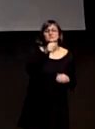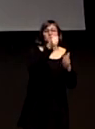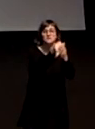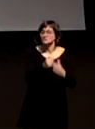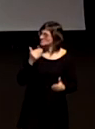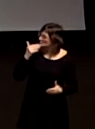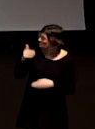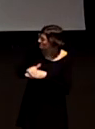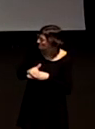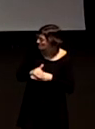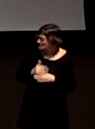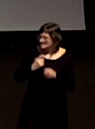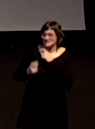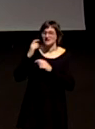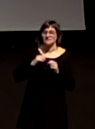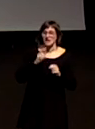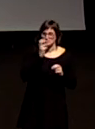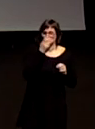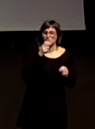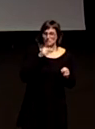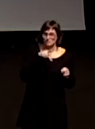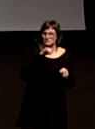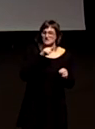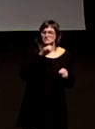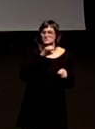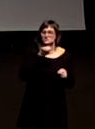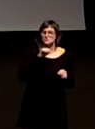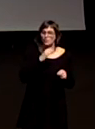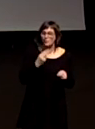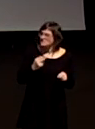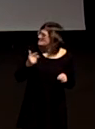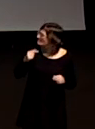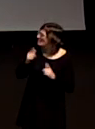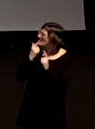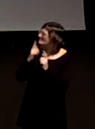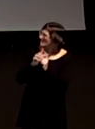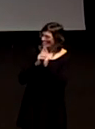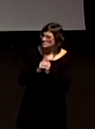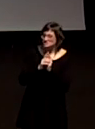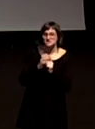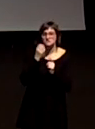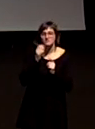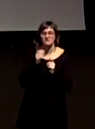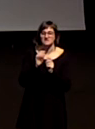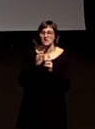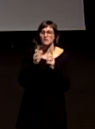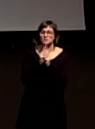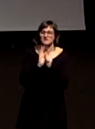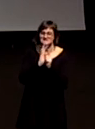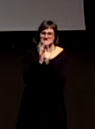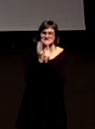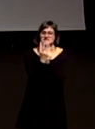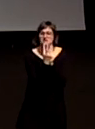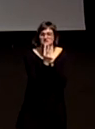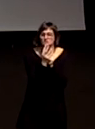moi je voulais revenir sur les pigeons en fait et sur le problème des clochers le fait que quand enfin qu'on a tendance à fermer les clochers dans les villes pour éviter